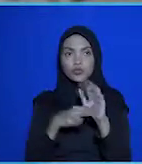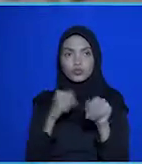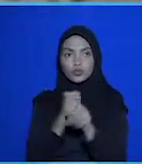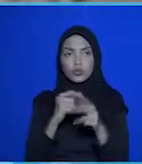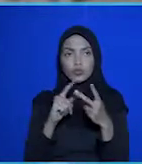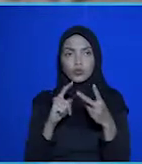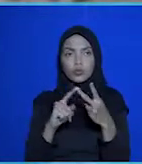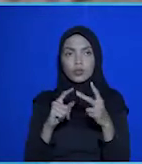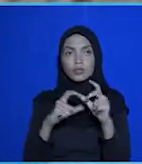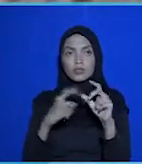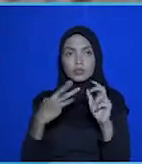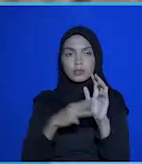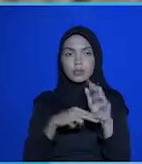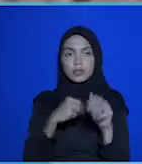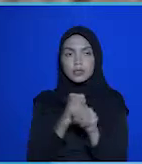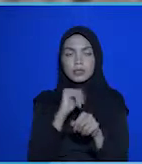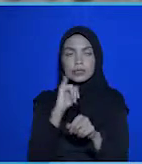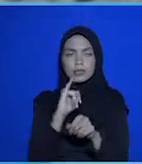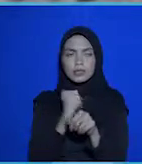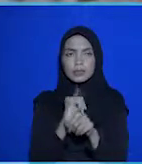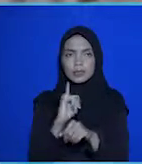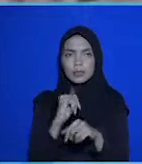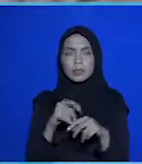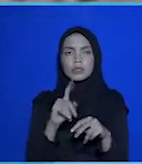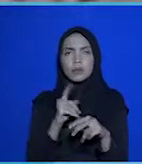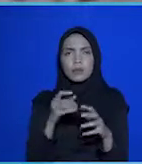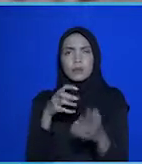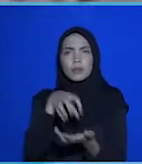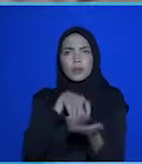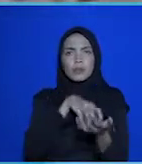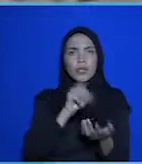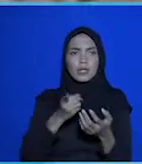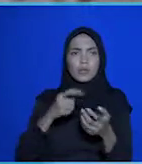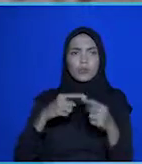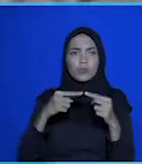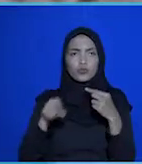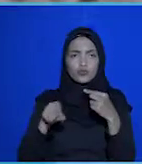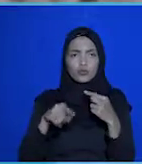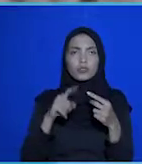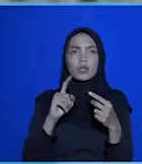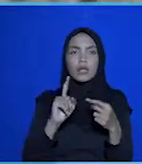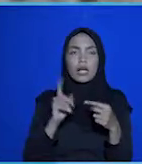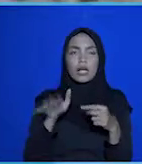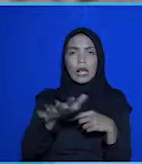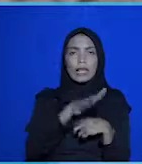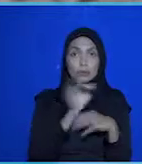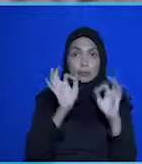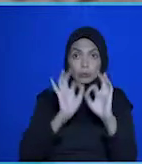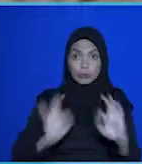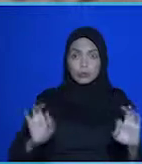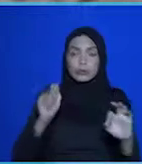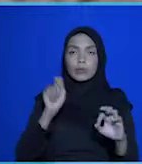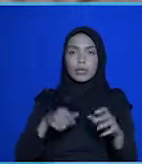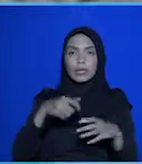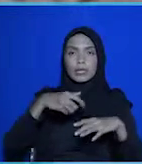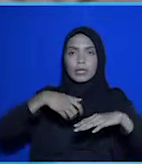putus. Kemudian air bersih, kami membuka namanya sumur air tanah. Sumur air tanah itu cukup